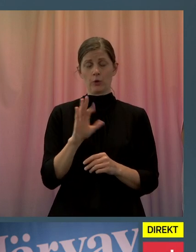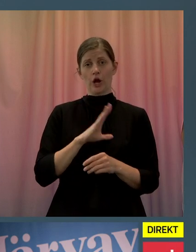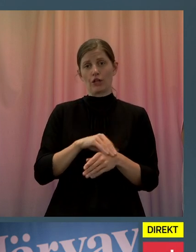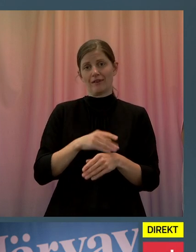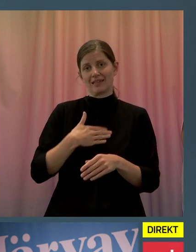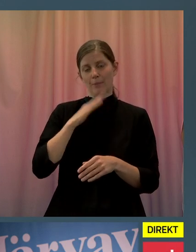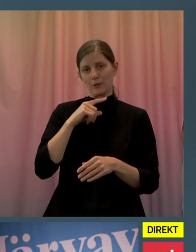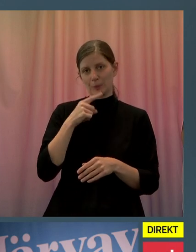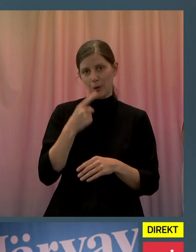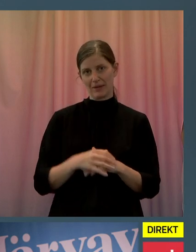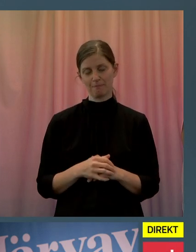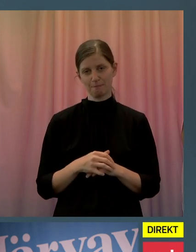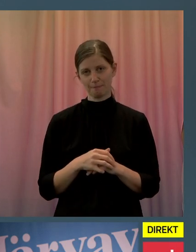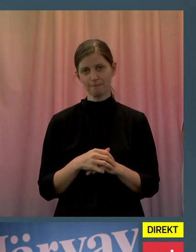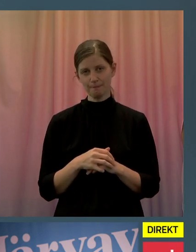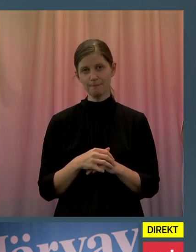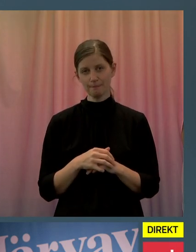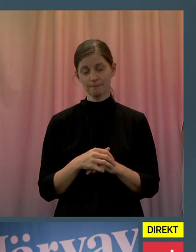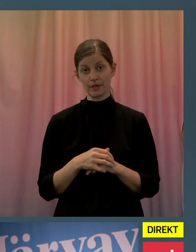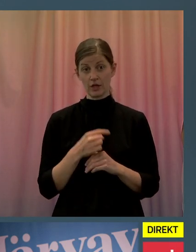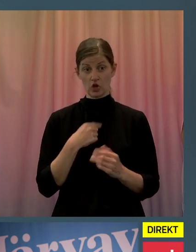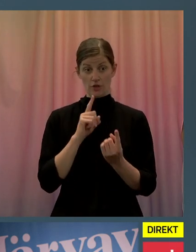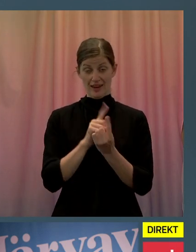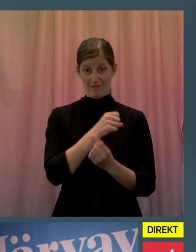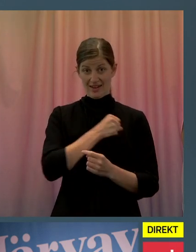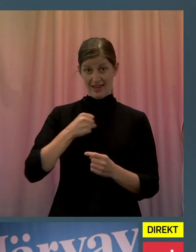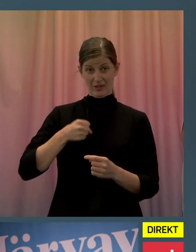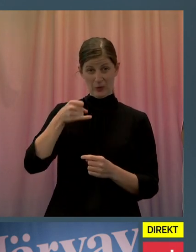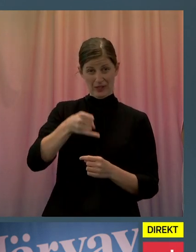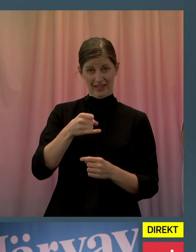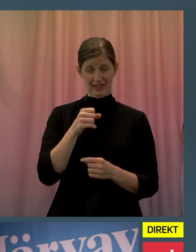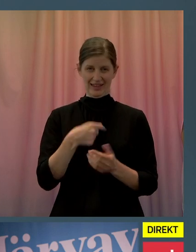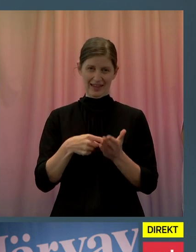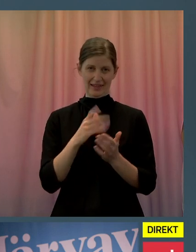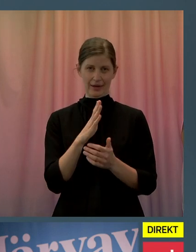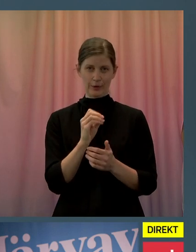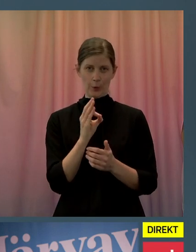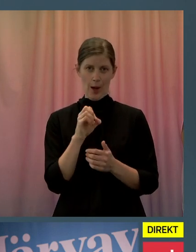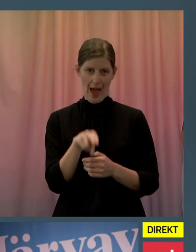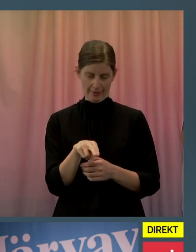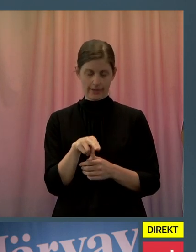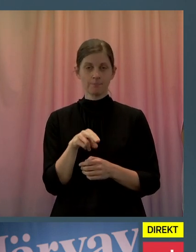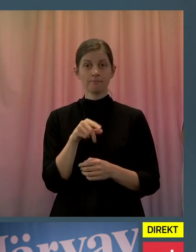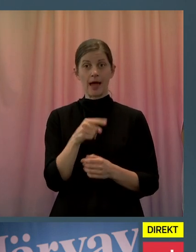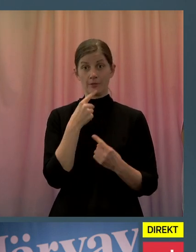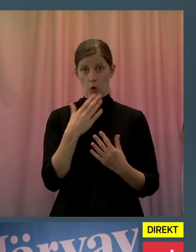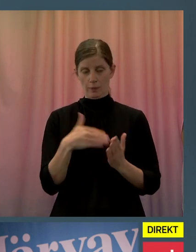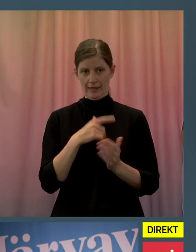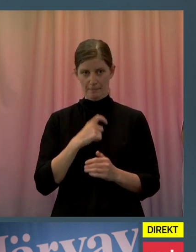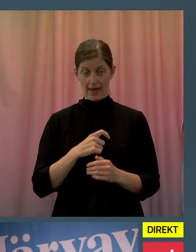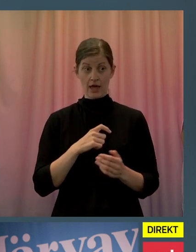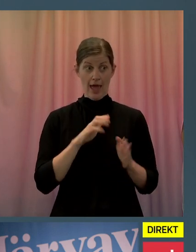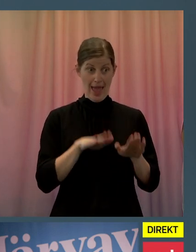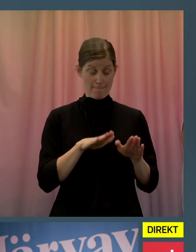modersmål. När jag träffade rektorn Johan här om veckan, då sa han till mig: ju stökigare man har det